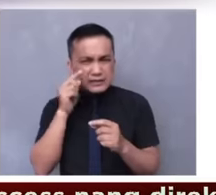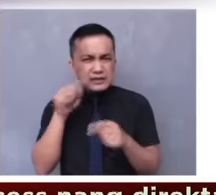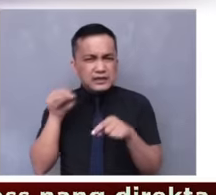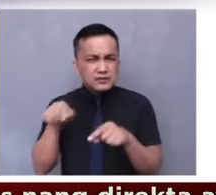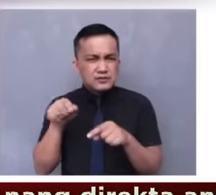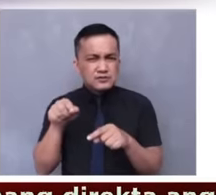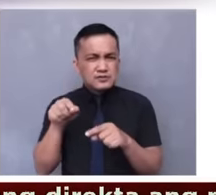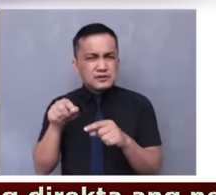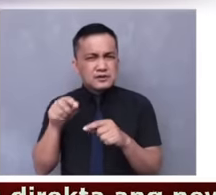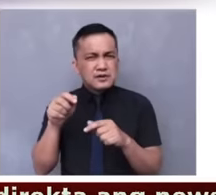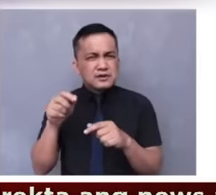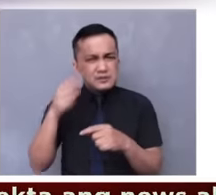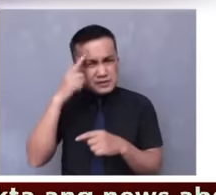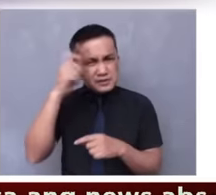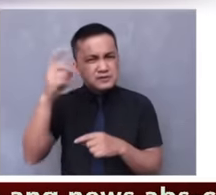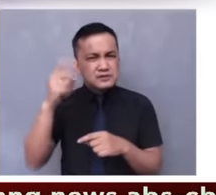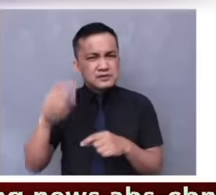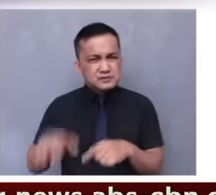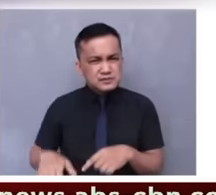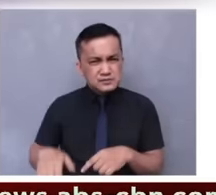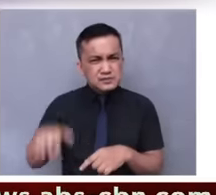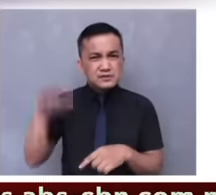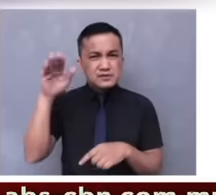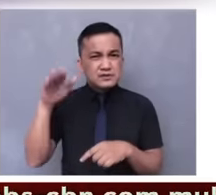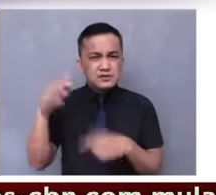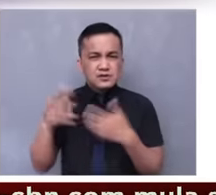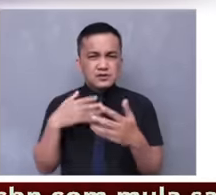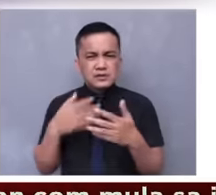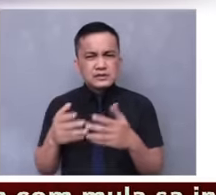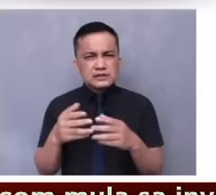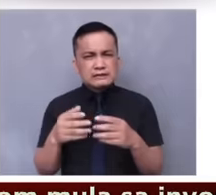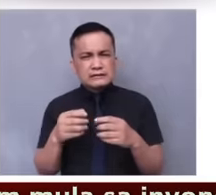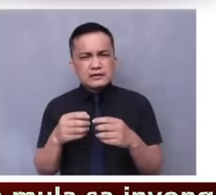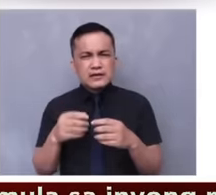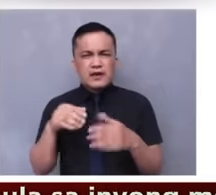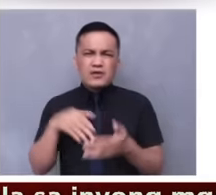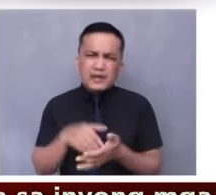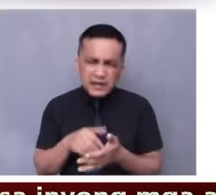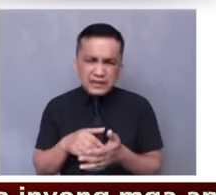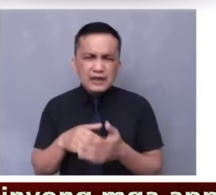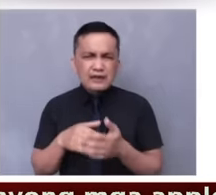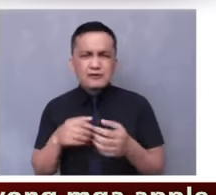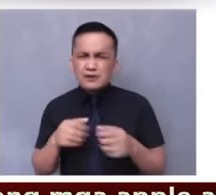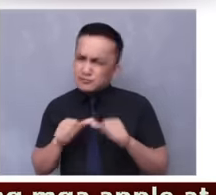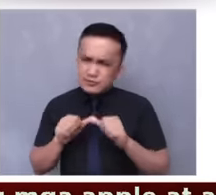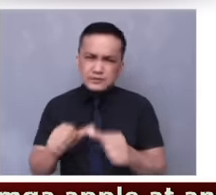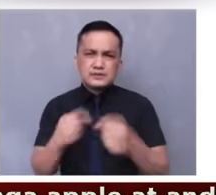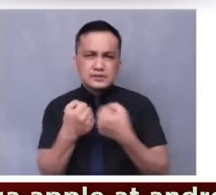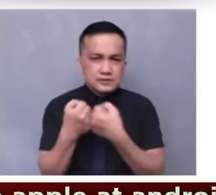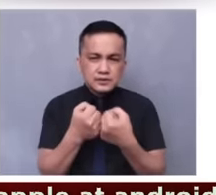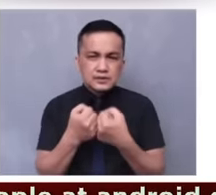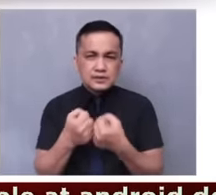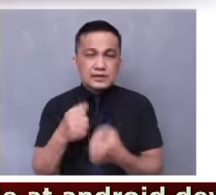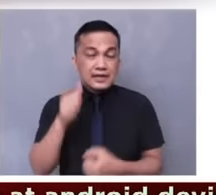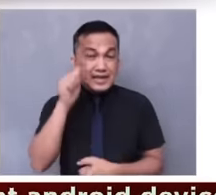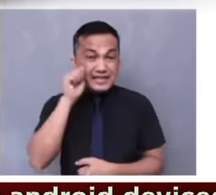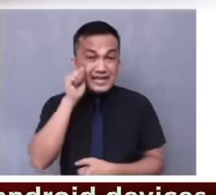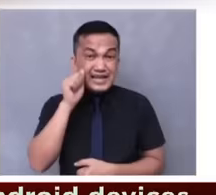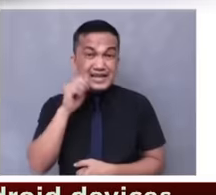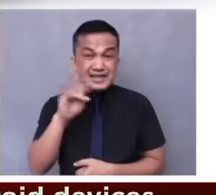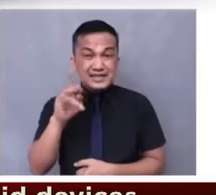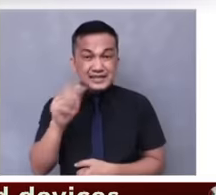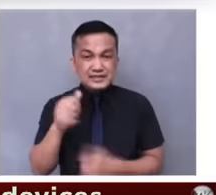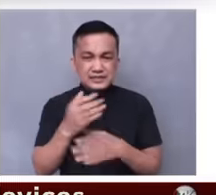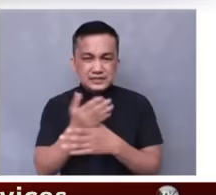3 years old. So kahit na pabigay na ako, nilaban ko pa rin talaga. Ibinahagi din ni Andrea sa kapwa mga Gen Z, dapat